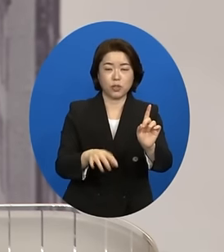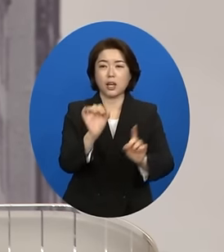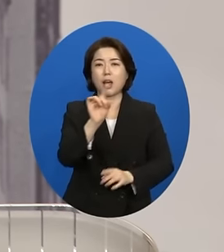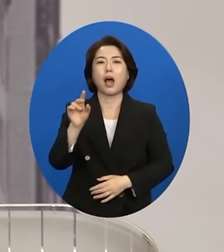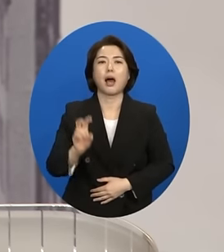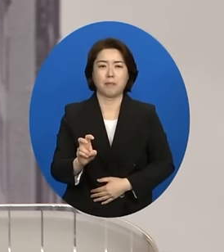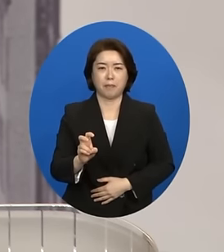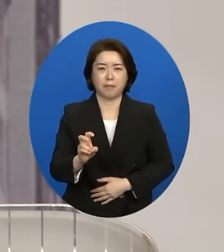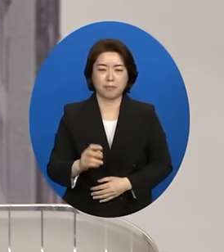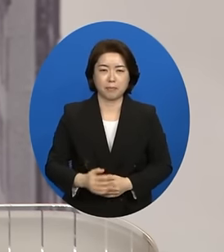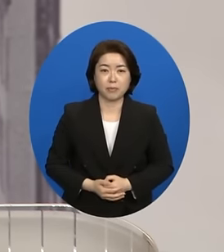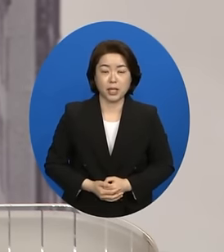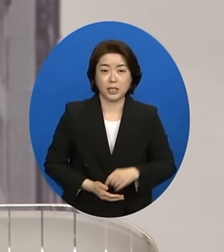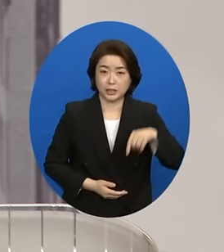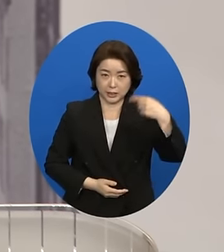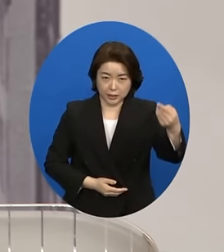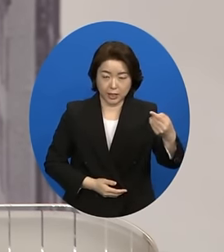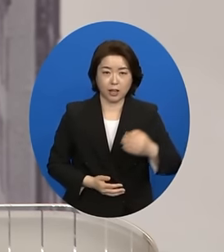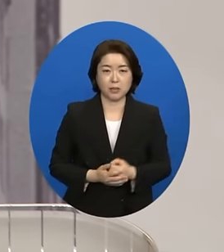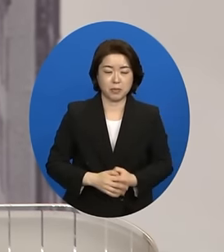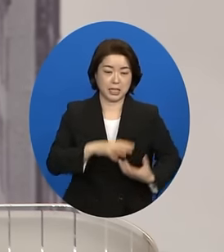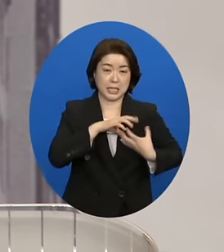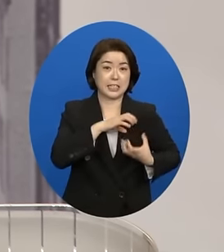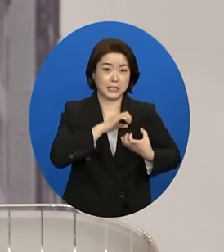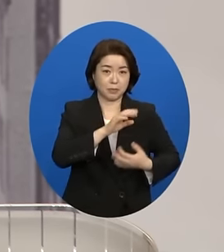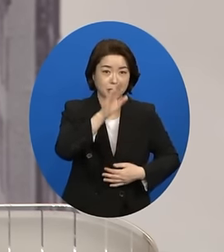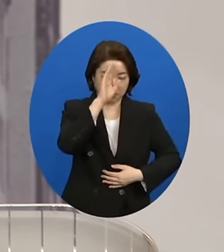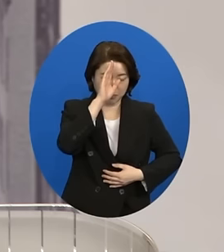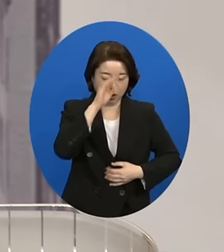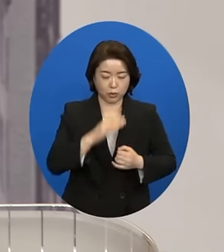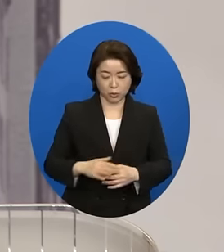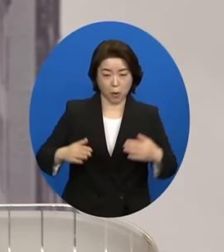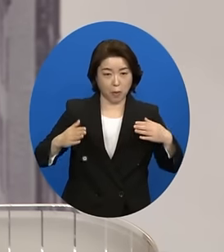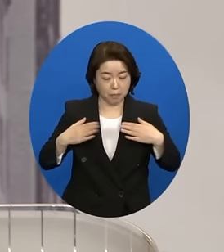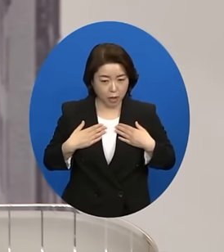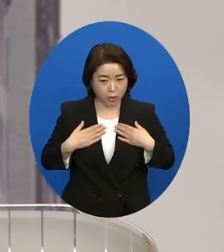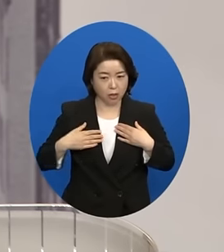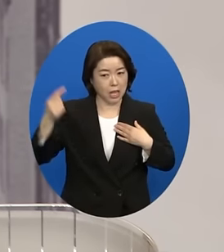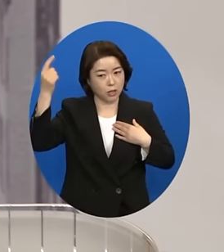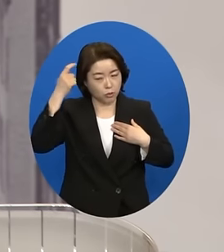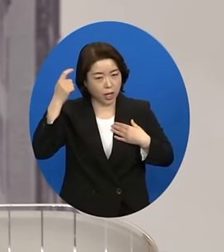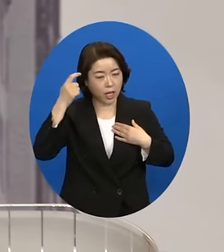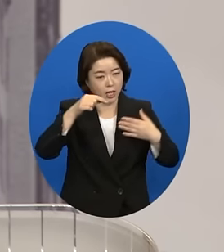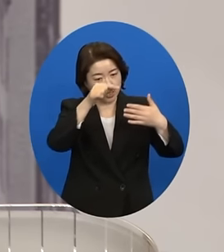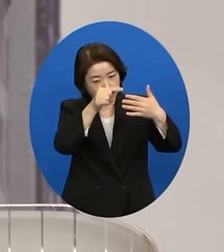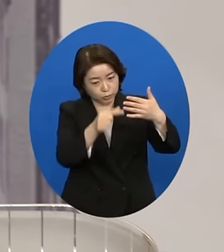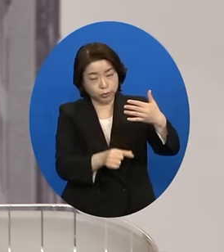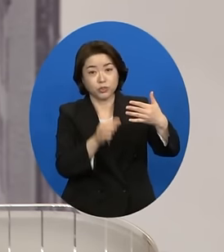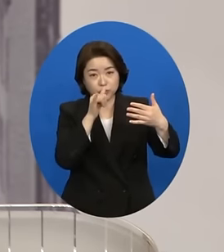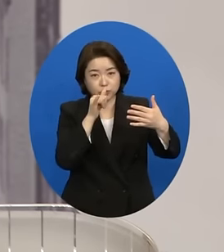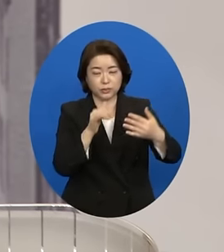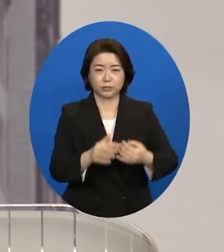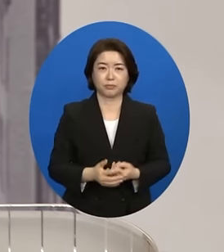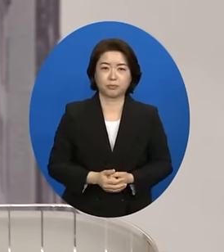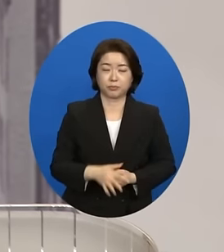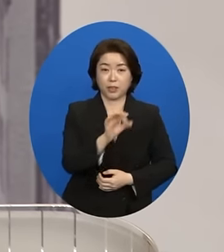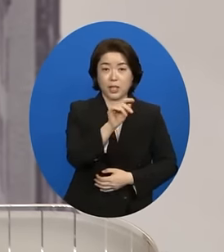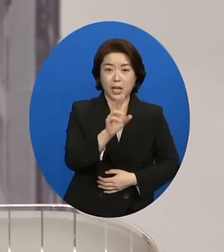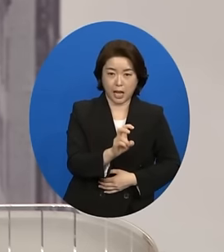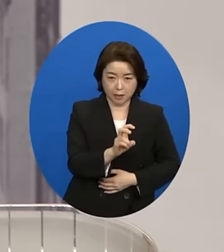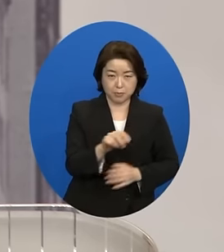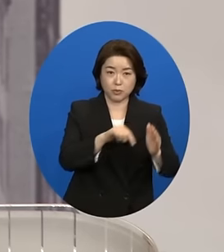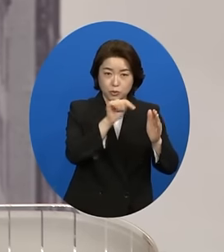암이었습니다. 그리고 그 다음 이어서 심장질환, 폐렴, 뇌질환 뭐 이런 식으로 이어졌습니다. 암 중에서도